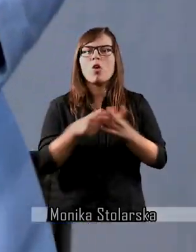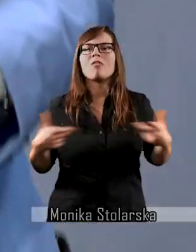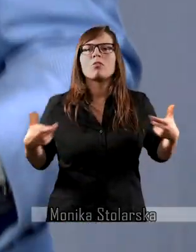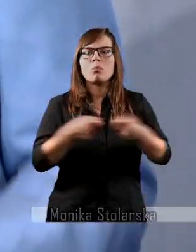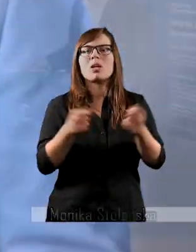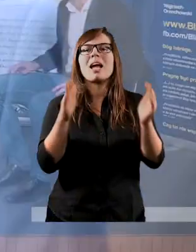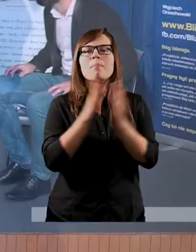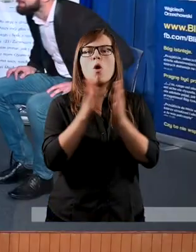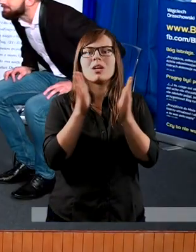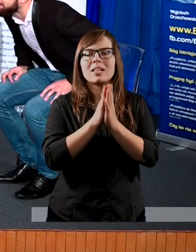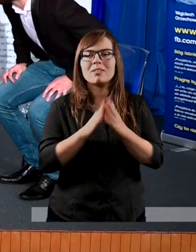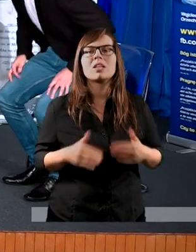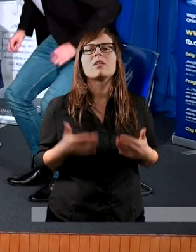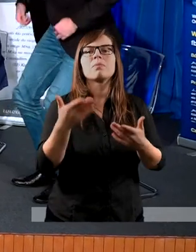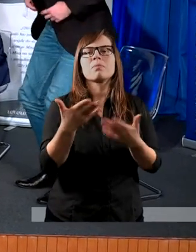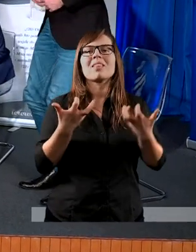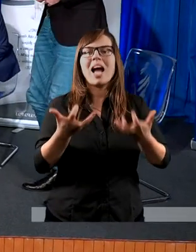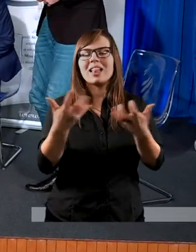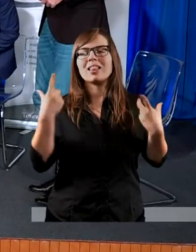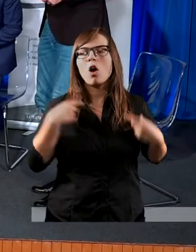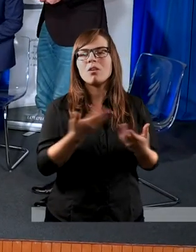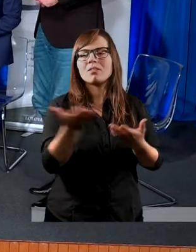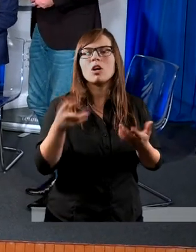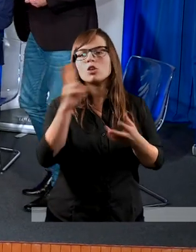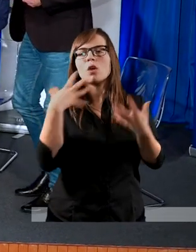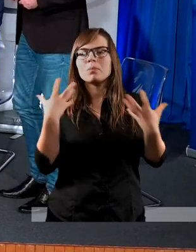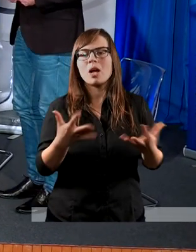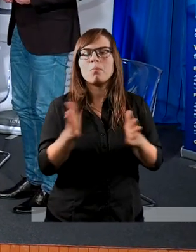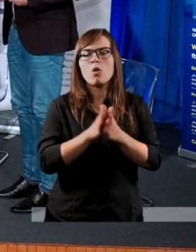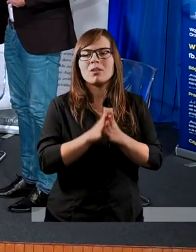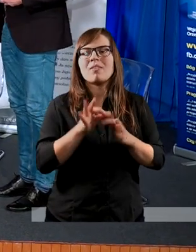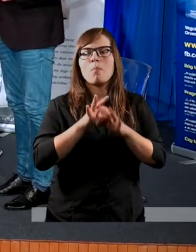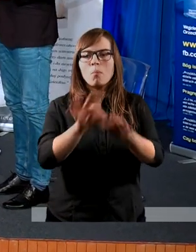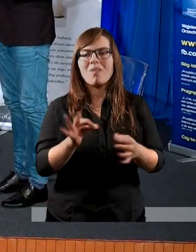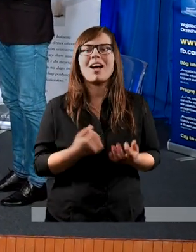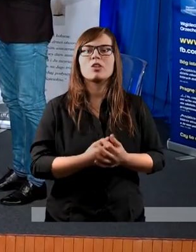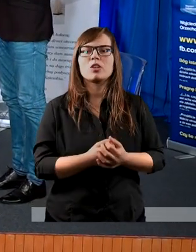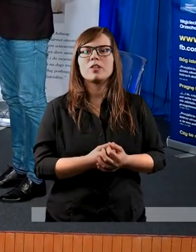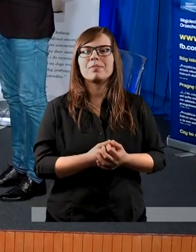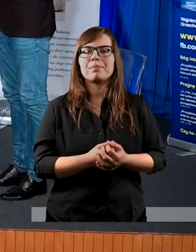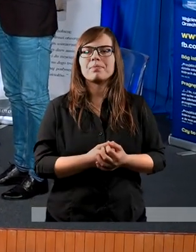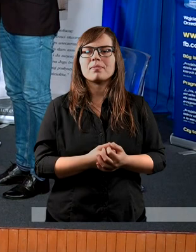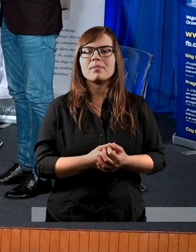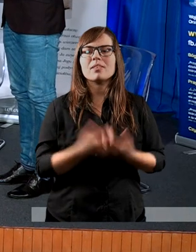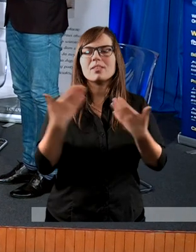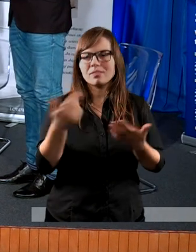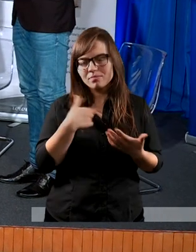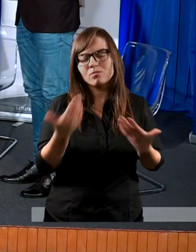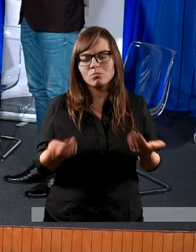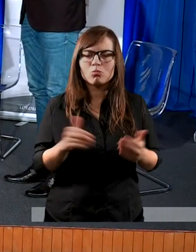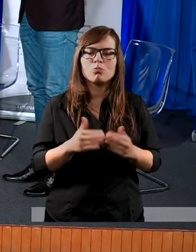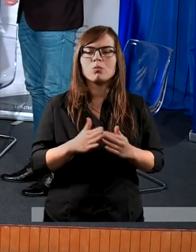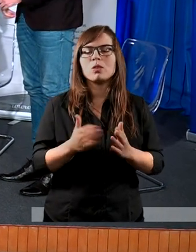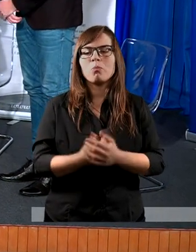wspólnej modlitwy. Czy jest ktoś chętny z was, kto by chciał modlitwę poprowadzić? To ja się w naszym